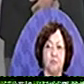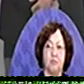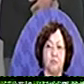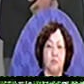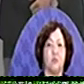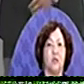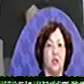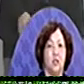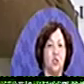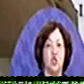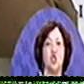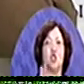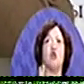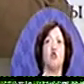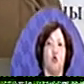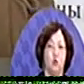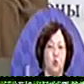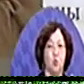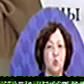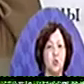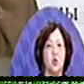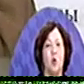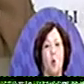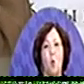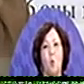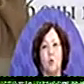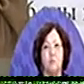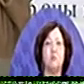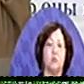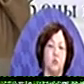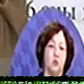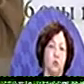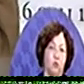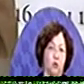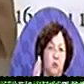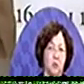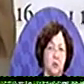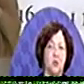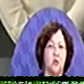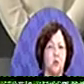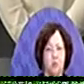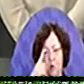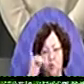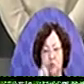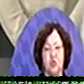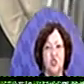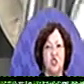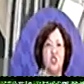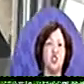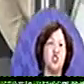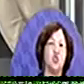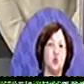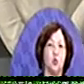Дэлхийн сонгодог хөгжмийг үндэснийхээ уламжлалт өвтөй хослуулан тойрвсан түүний бүтээлүүд Монголын орчин үеийн хөгжмийн урлагт онцгой өнгө төрөх содо